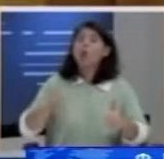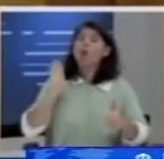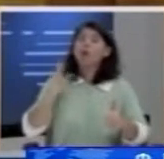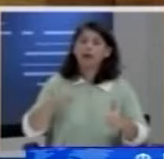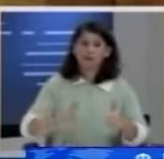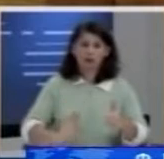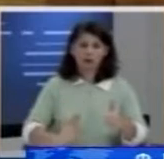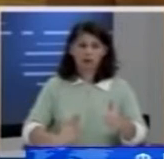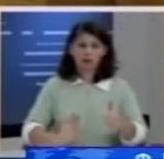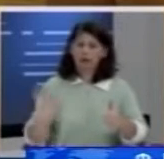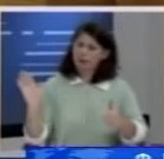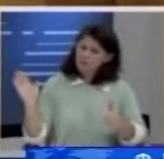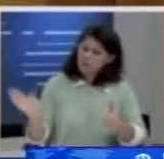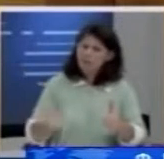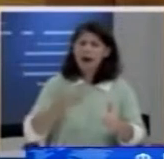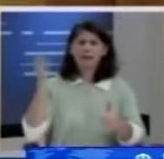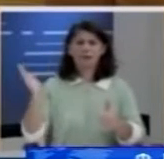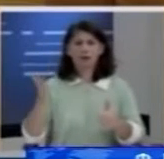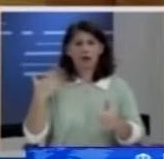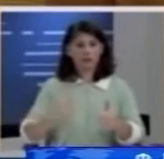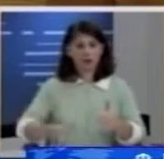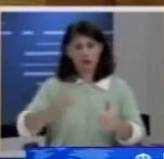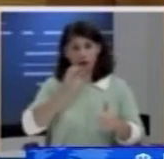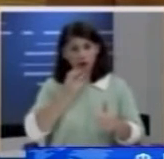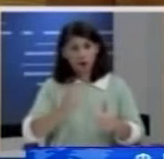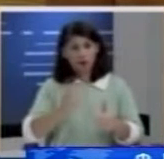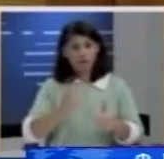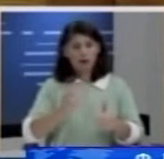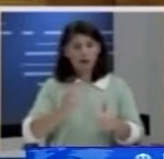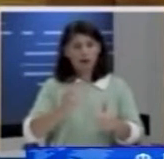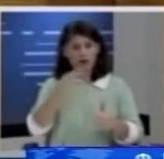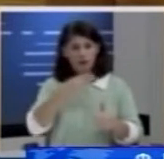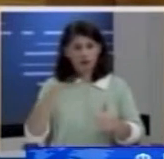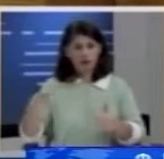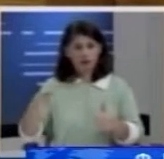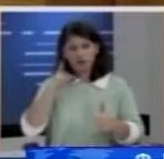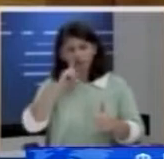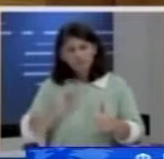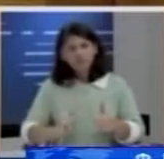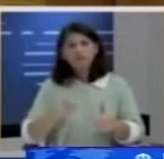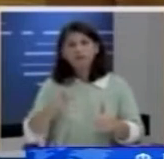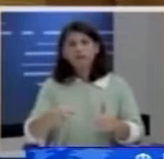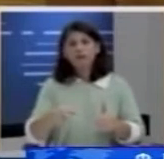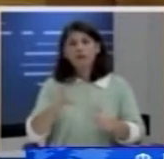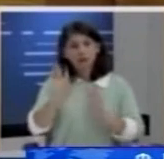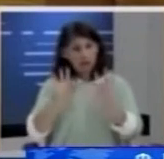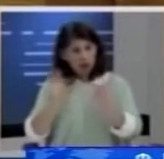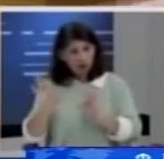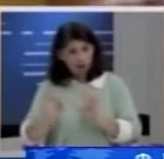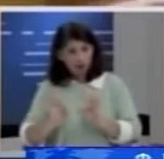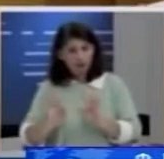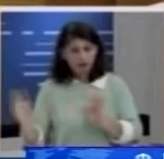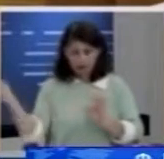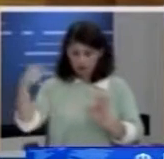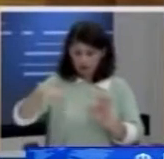αυτό. Και αν εν πάση περιπτώσει υπάρχει σοβαρό εθνικό ζήτημα που απαιτούσε αυτή την επιλογή,